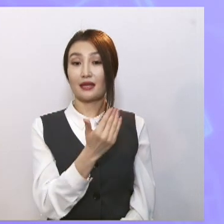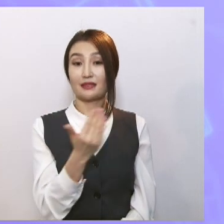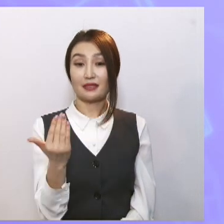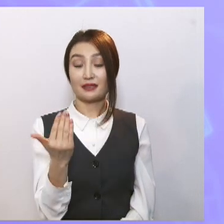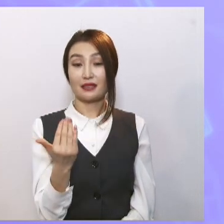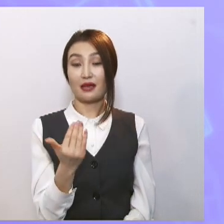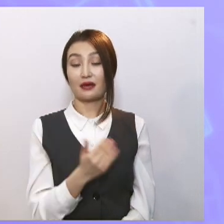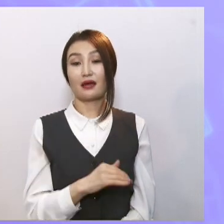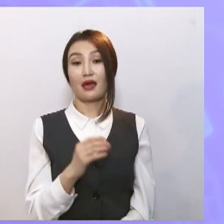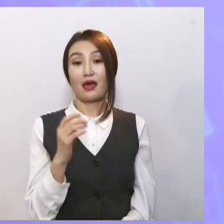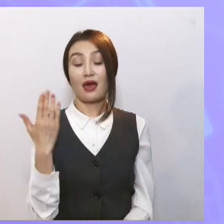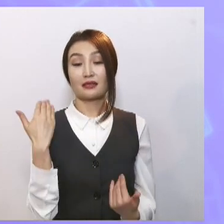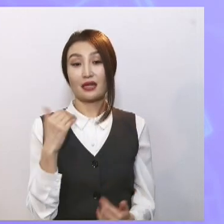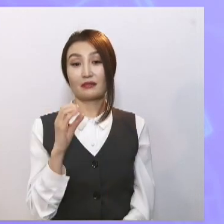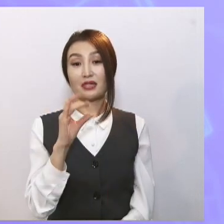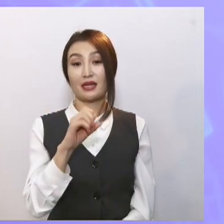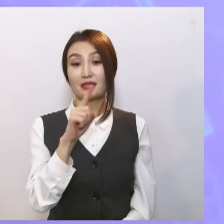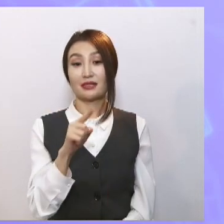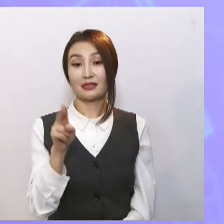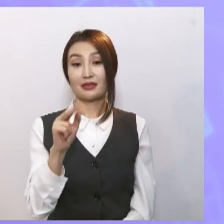Сиздер эс алып жатасыздар.